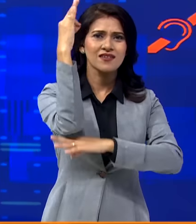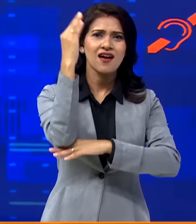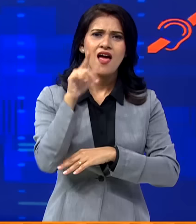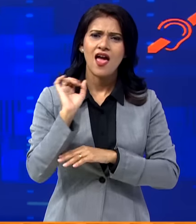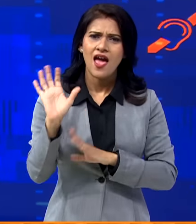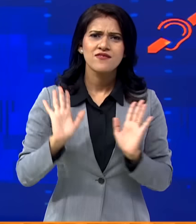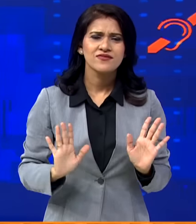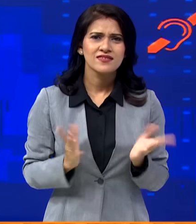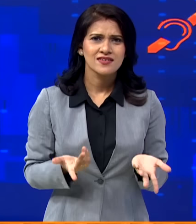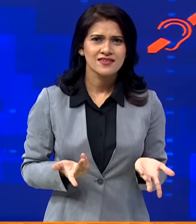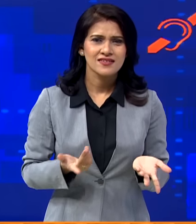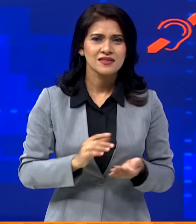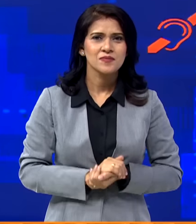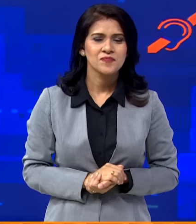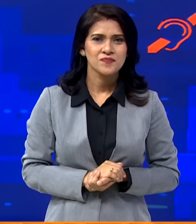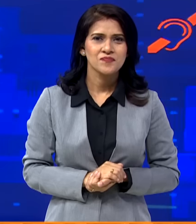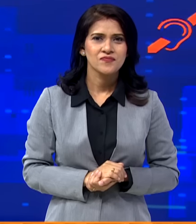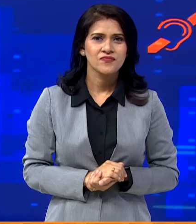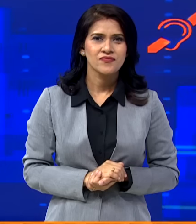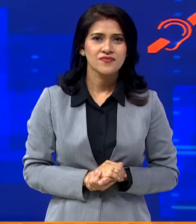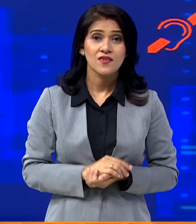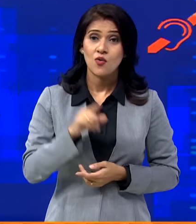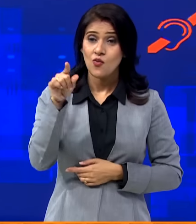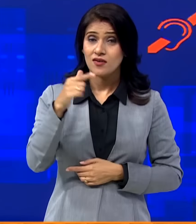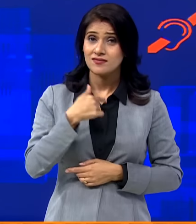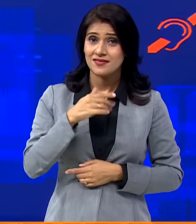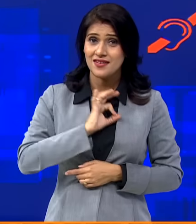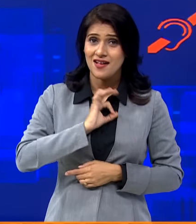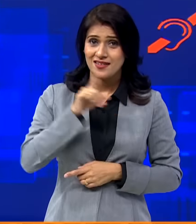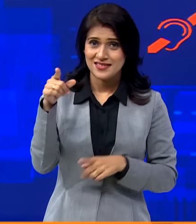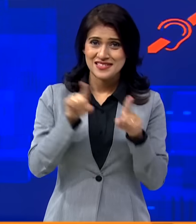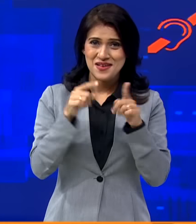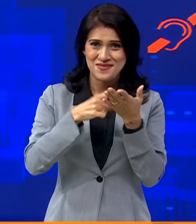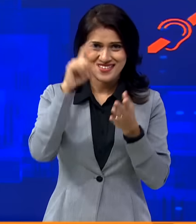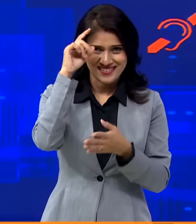जी और रजत जी नाचने का मन आपका भी करता